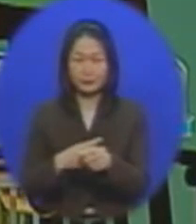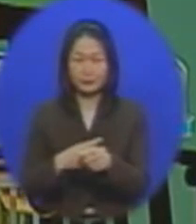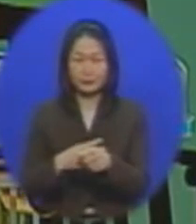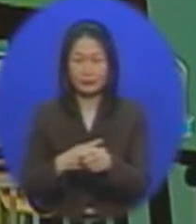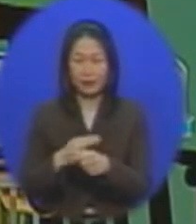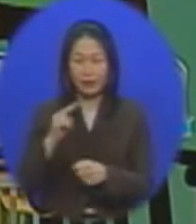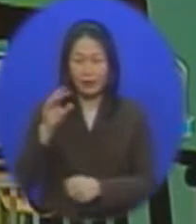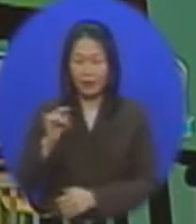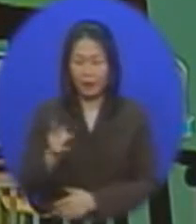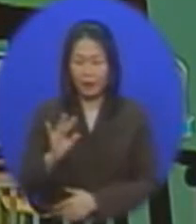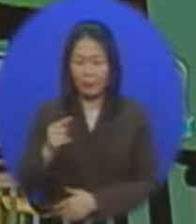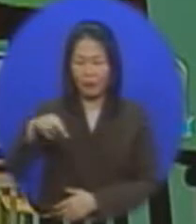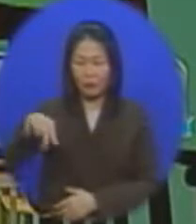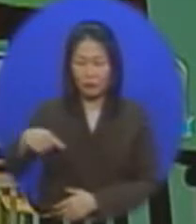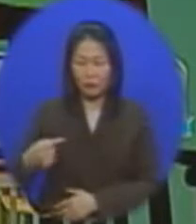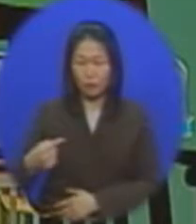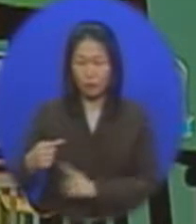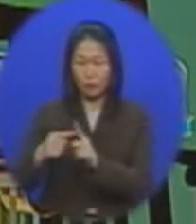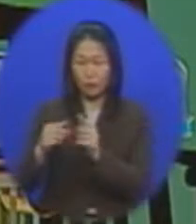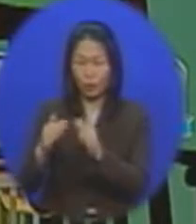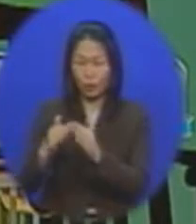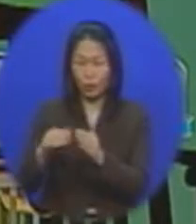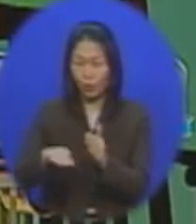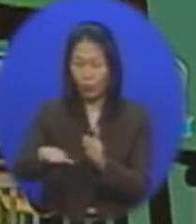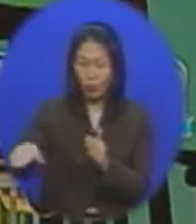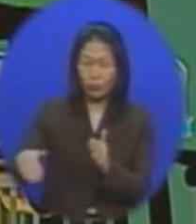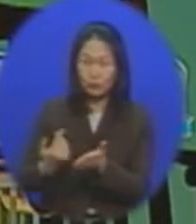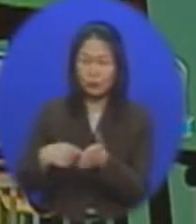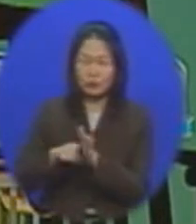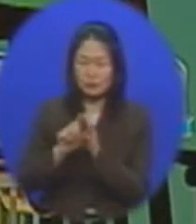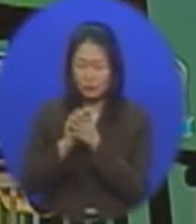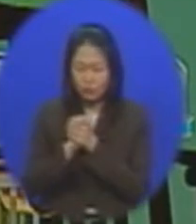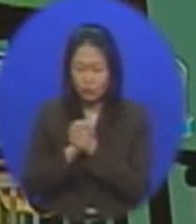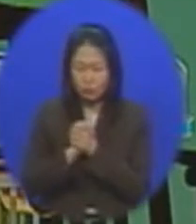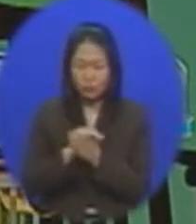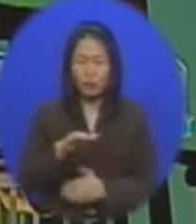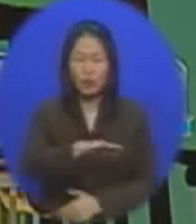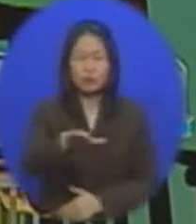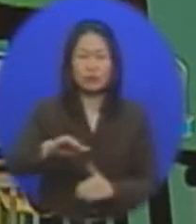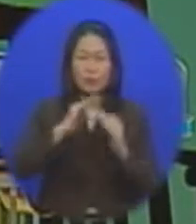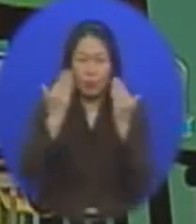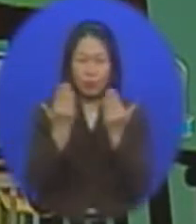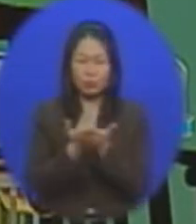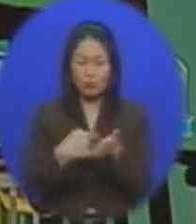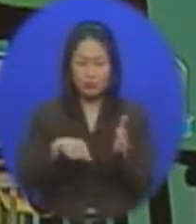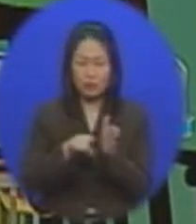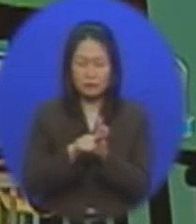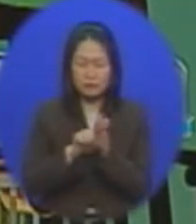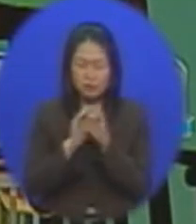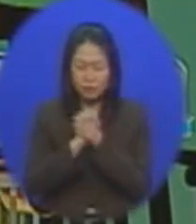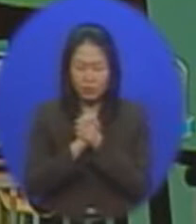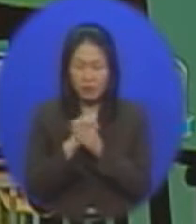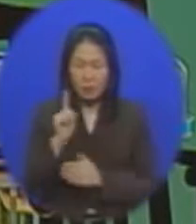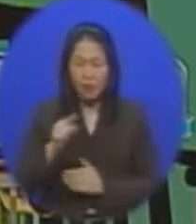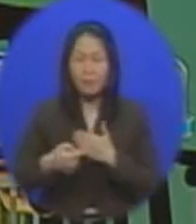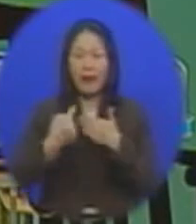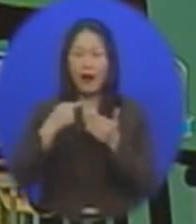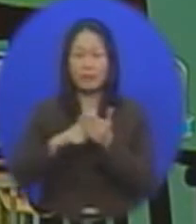앱에서 교우들을 위해서 기도하고 우리 모두를 위해서 기도하기를 마음의 눈이 밝아져서